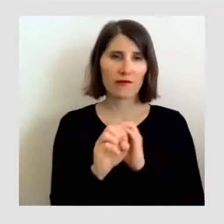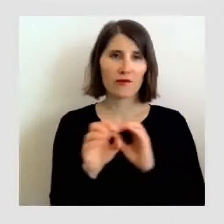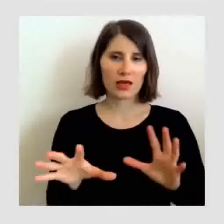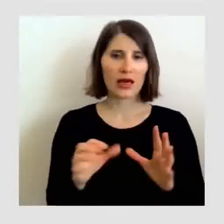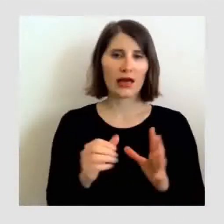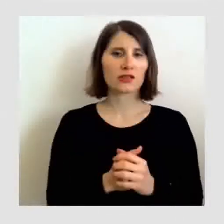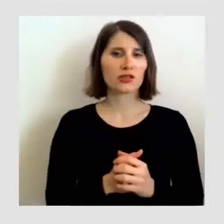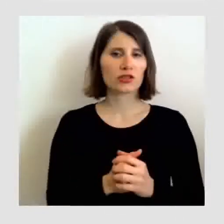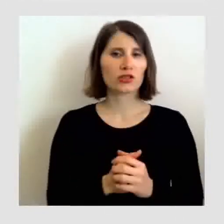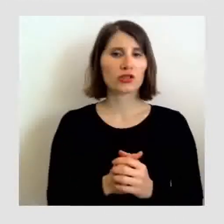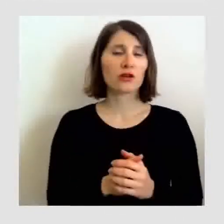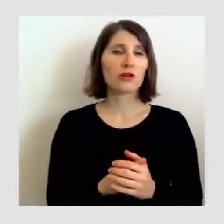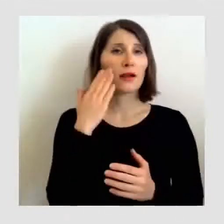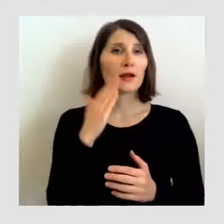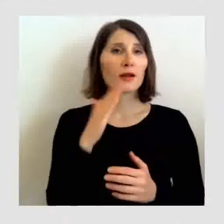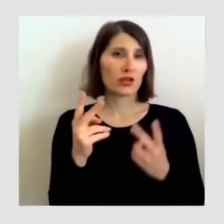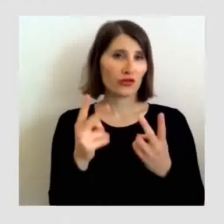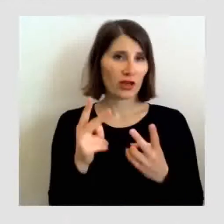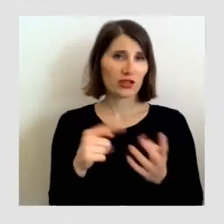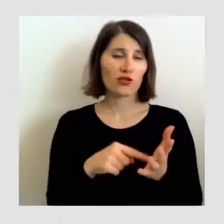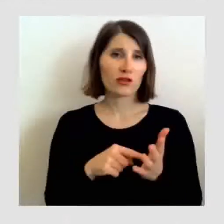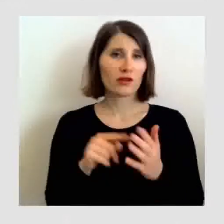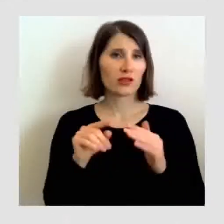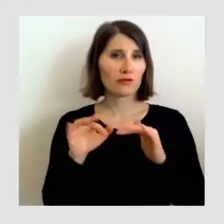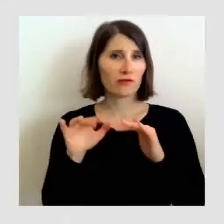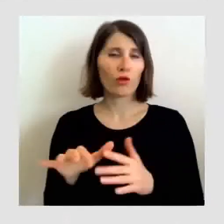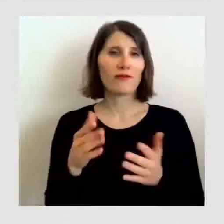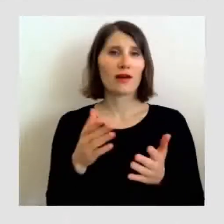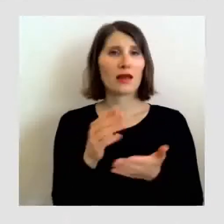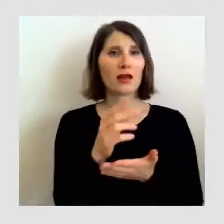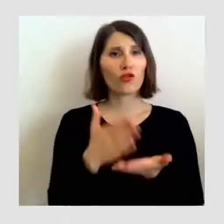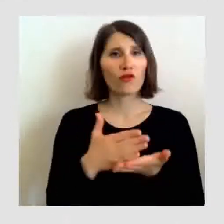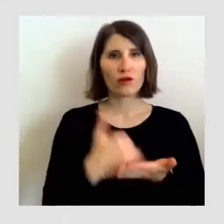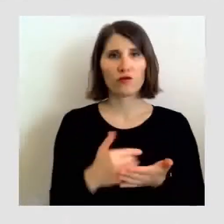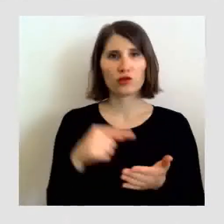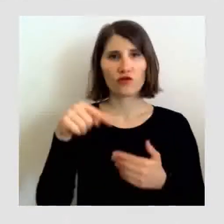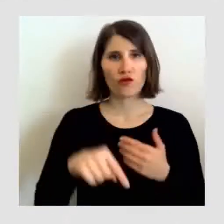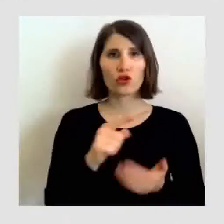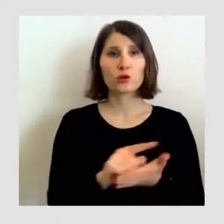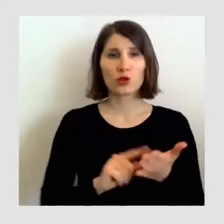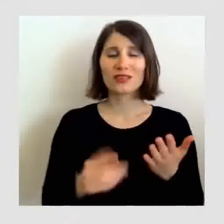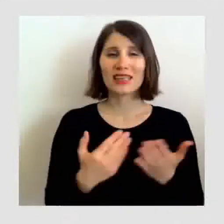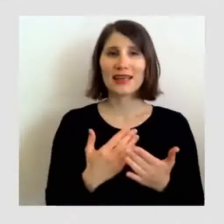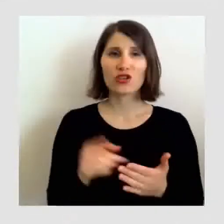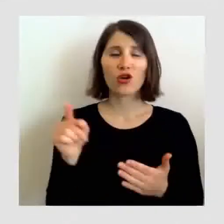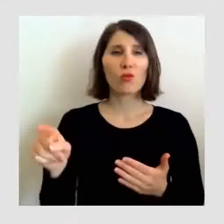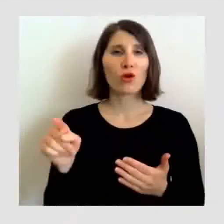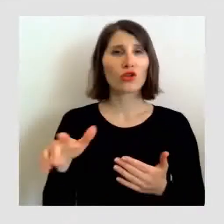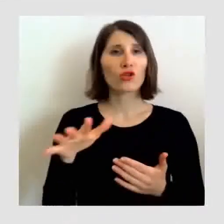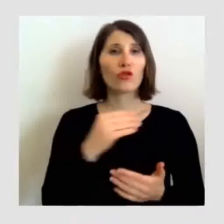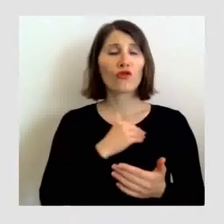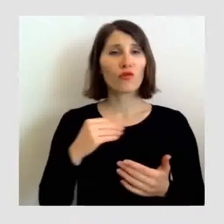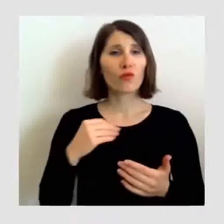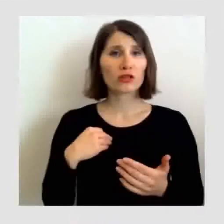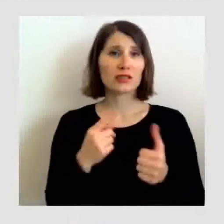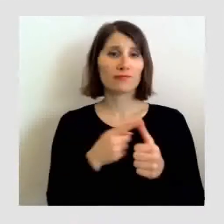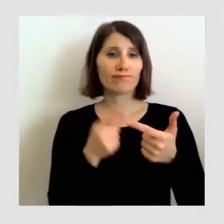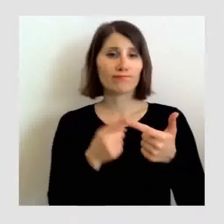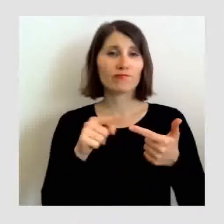założeń tego programu, niezwykle ważnych właśnie z punktu widzenia województwa dolnośląskiego, które, jak już było wspominane, jest jednym z dwóch regionów w Polsce, które w